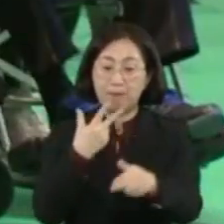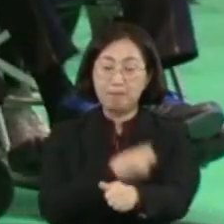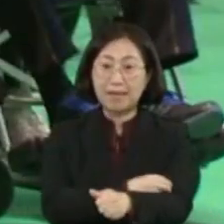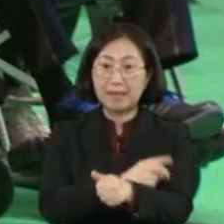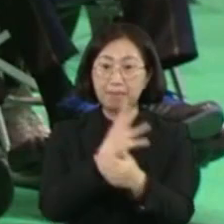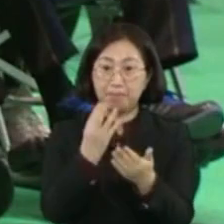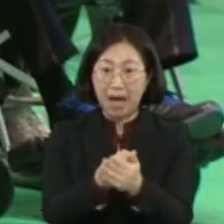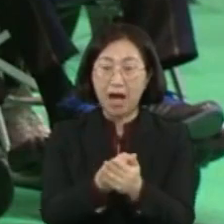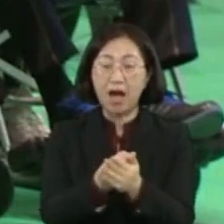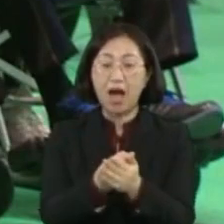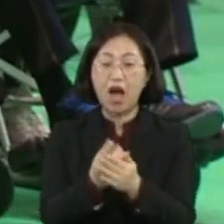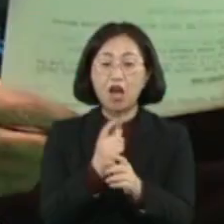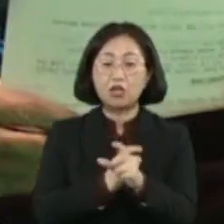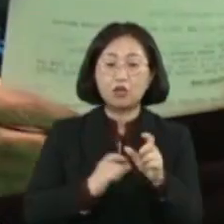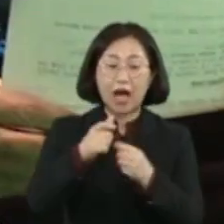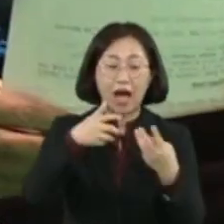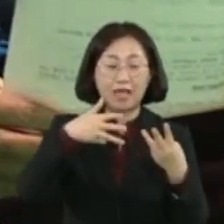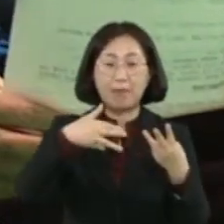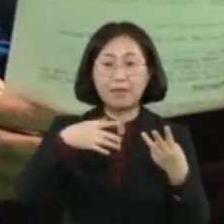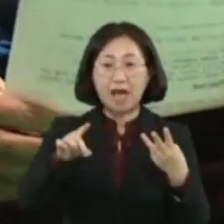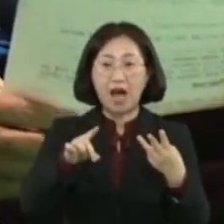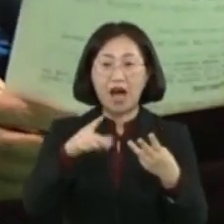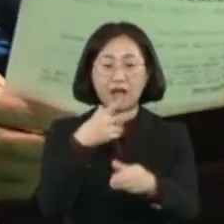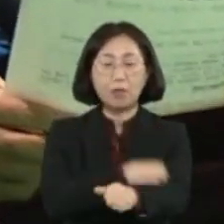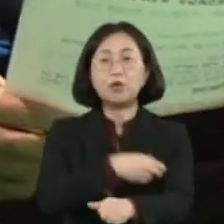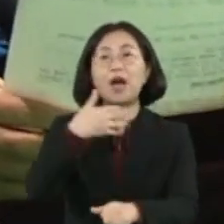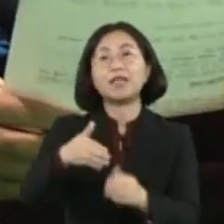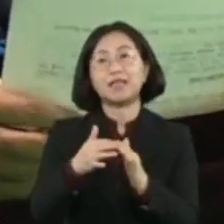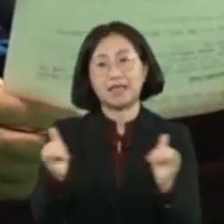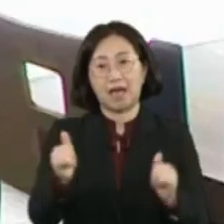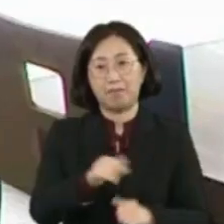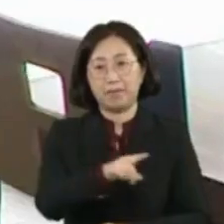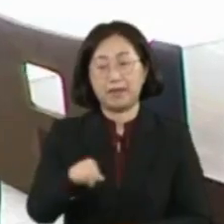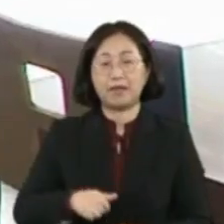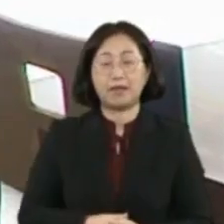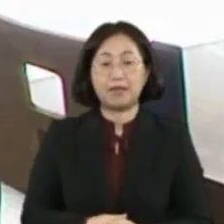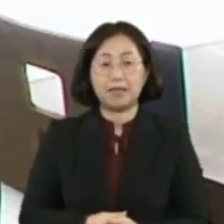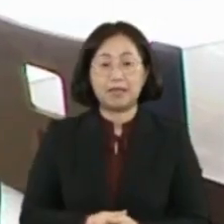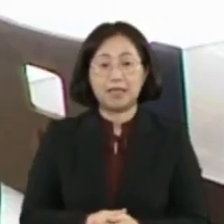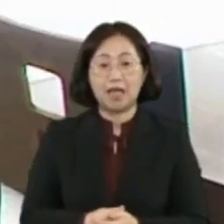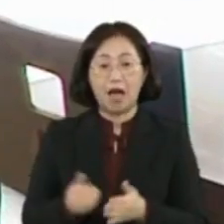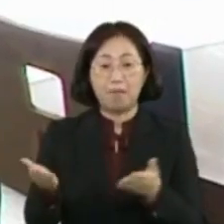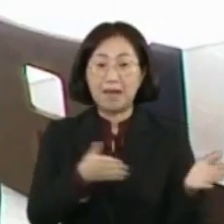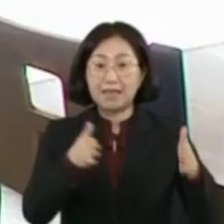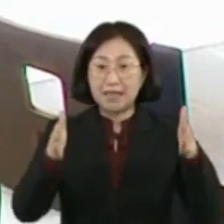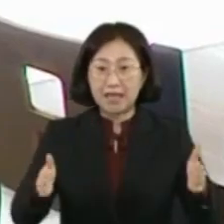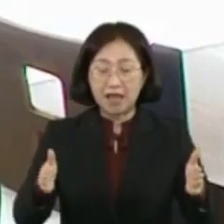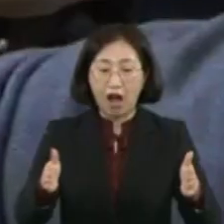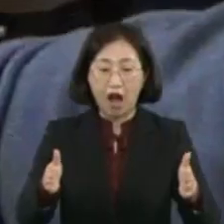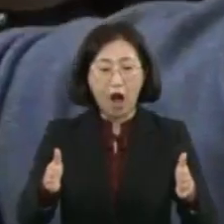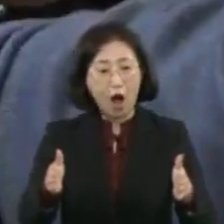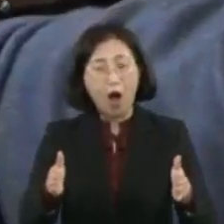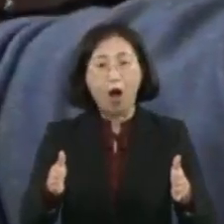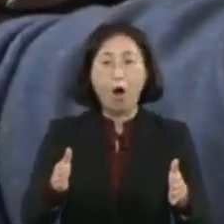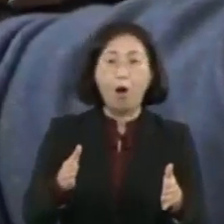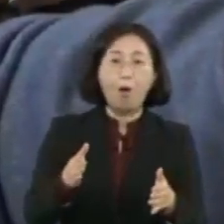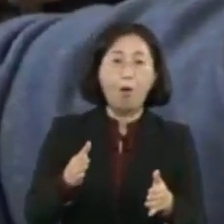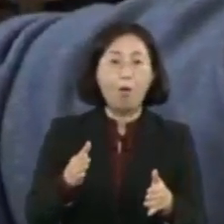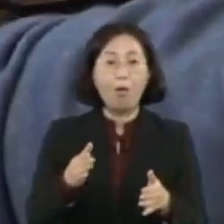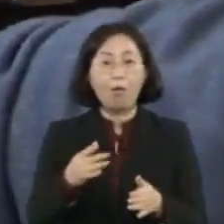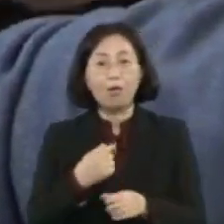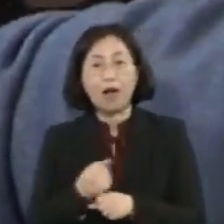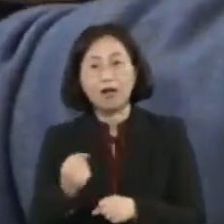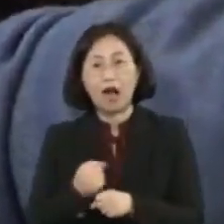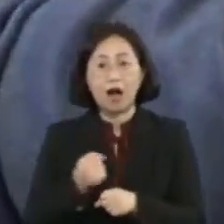백신을 맞았지만 추가 접종을 하지 않은 사람들이 그 대상입니다. 백신 패스 유효 기간 적용에 난감하기는